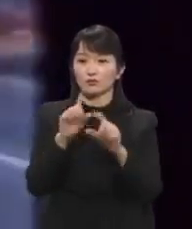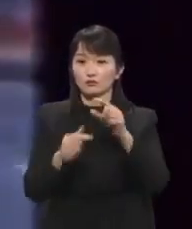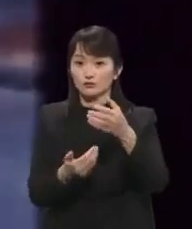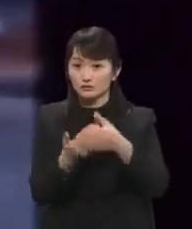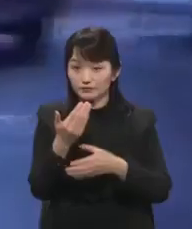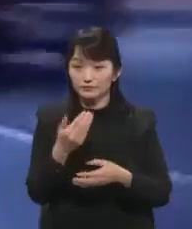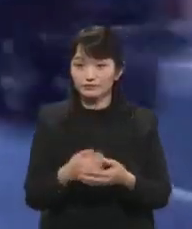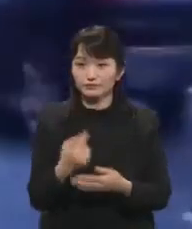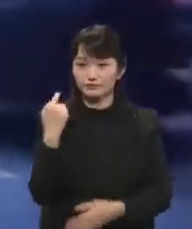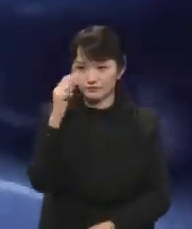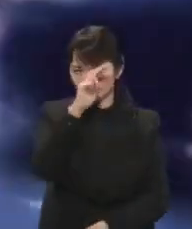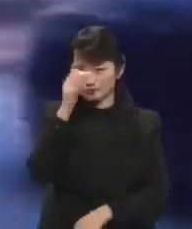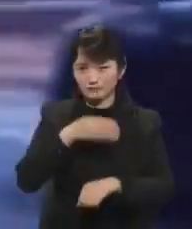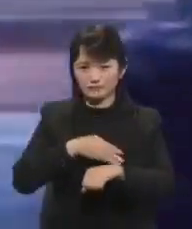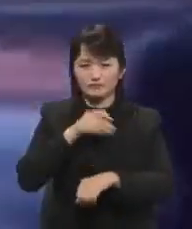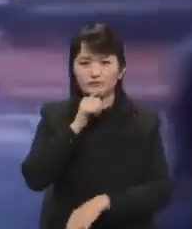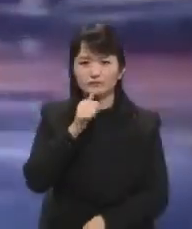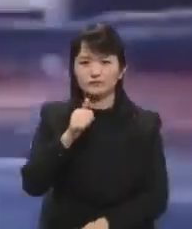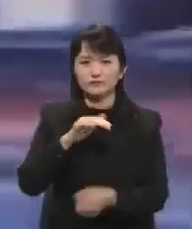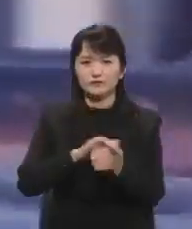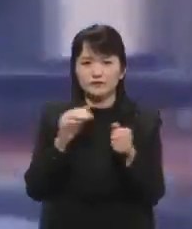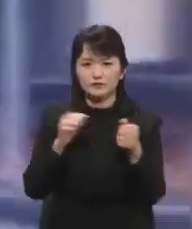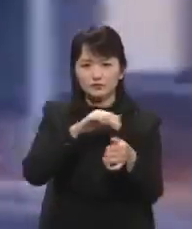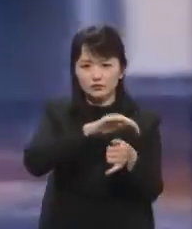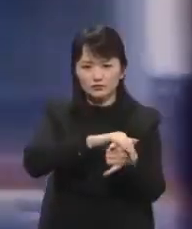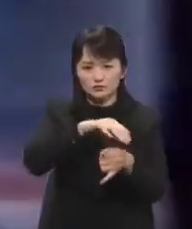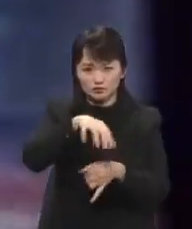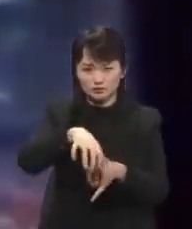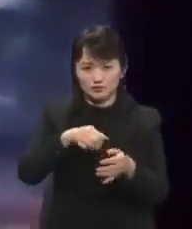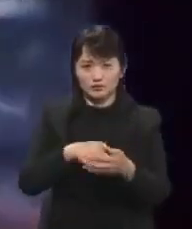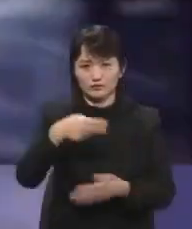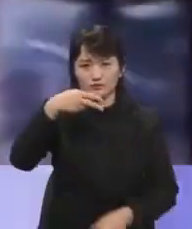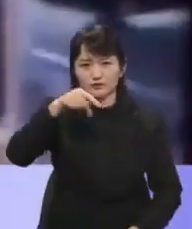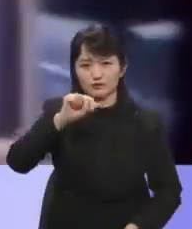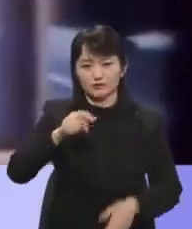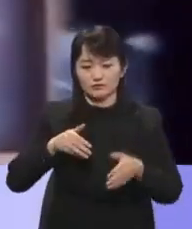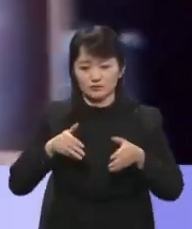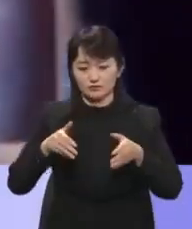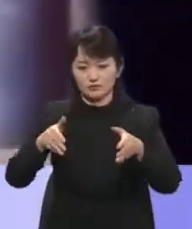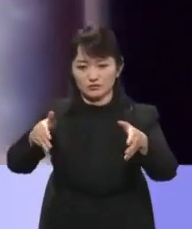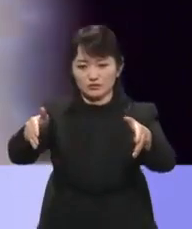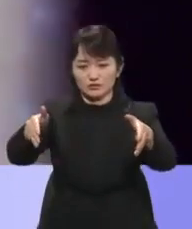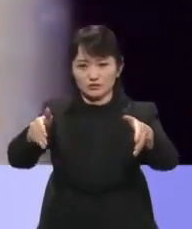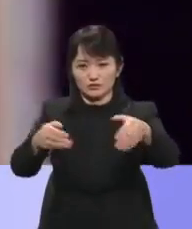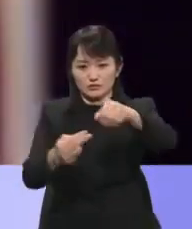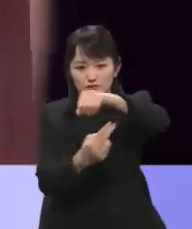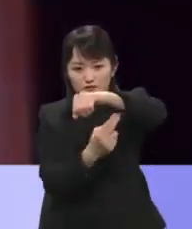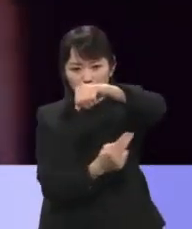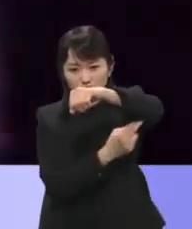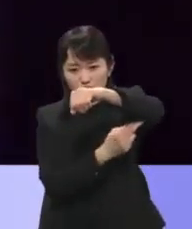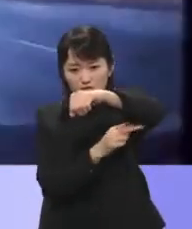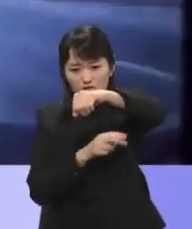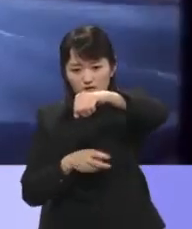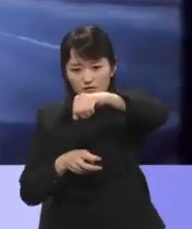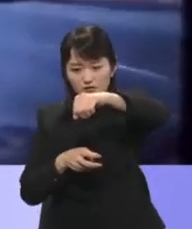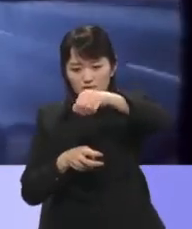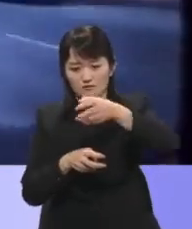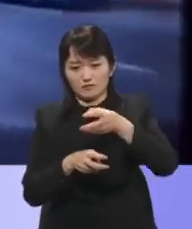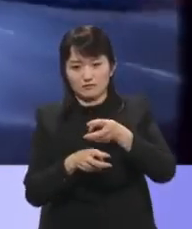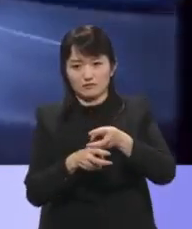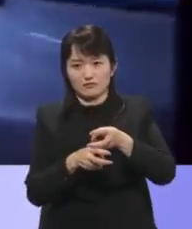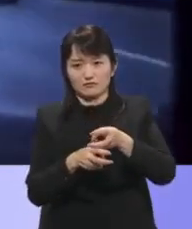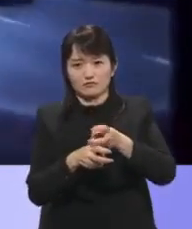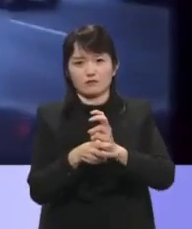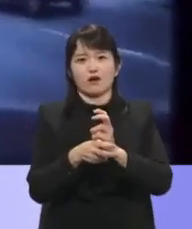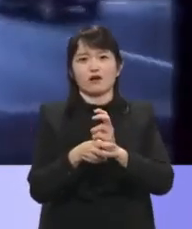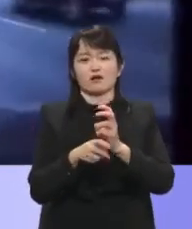겁 어제 오후 4시 50분 경 경북 구민 시 산호대로에서이 덤프트럭 교량 아래 끼는 발생했는데 어다 이와 같은